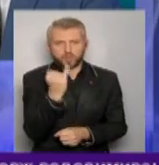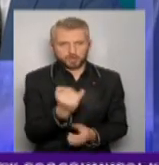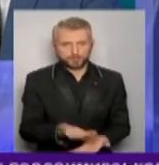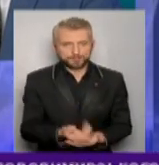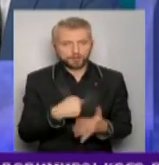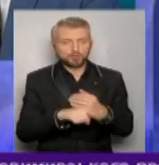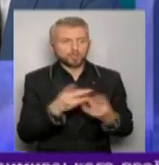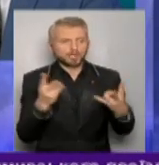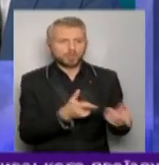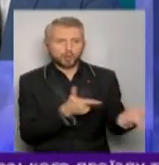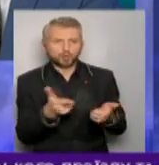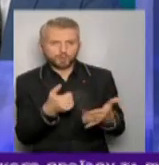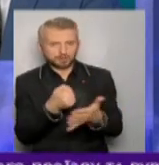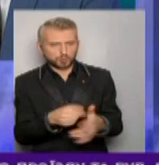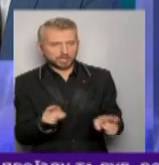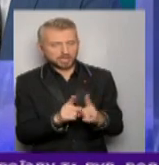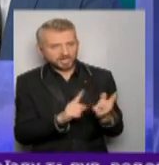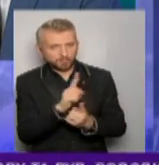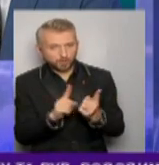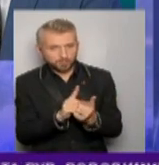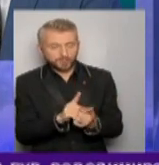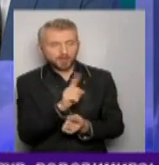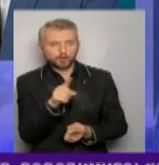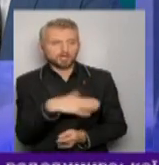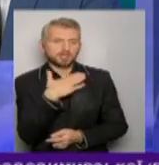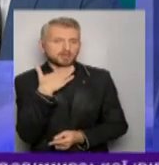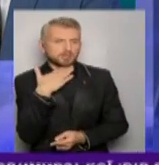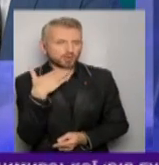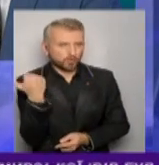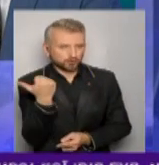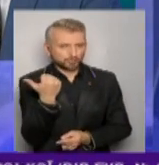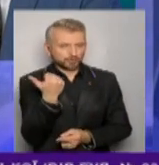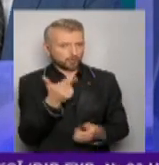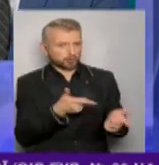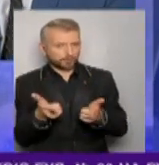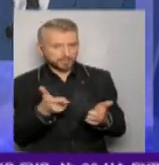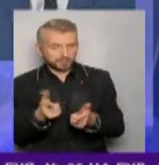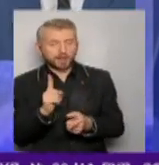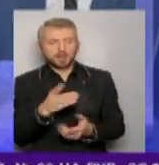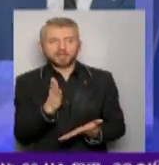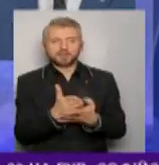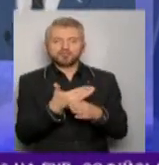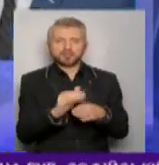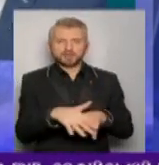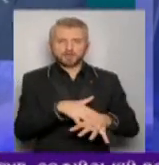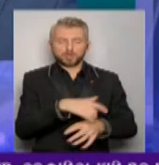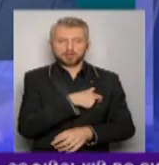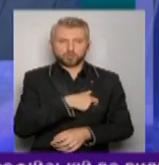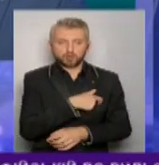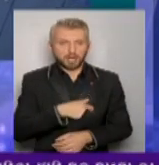Тому що треба готуватися до таких реформ, а вони не хочуть готуватися. Але є частина народних депутатів,